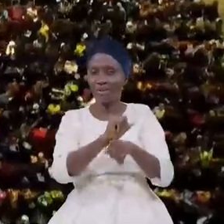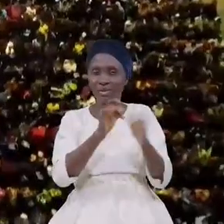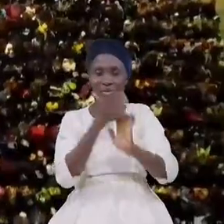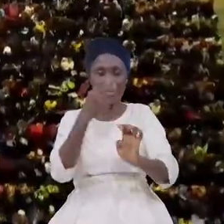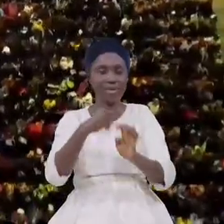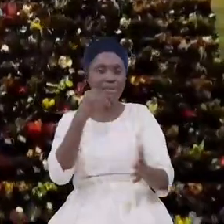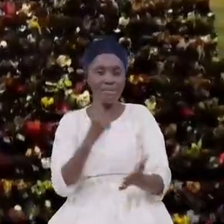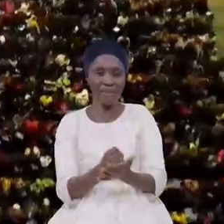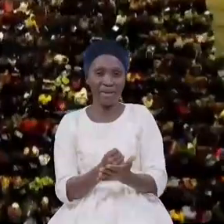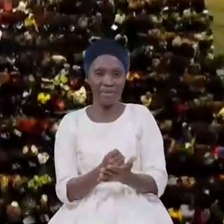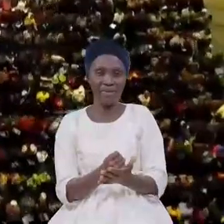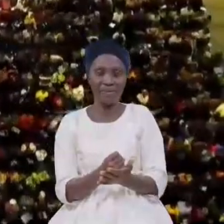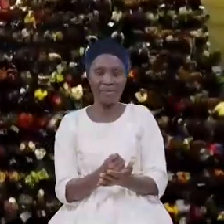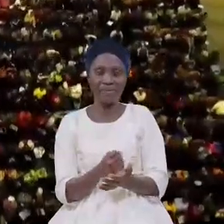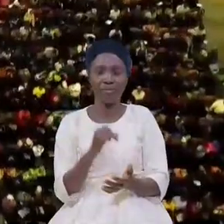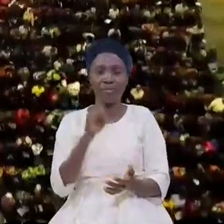vous.